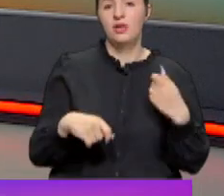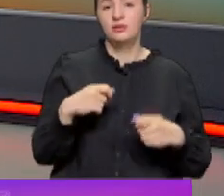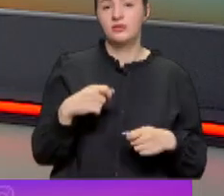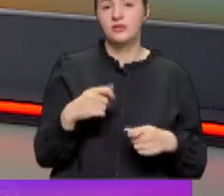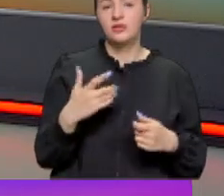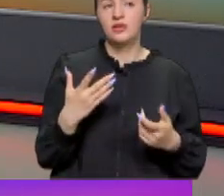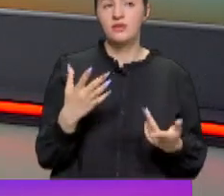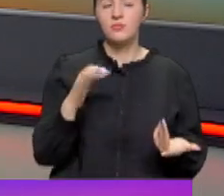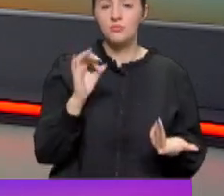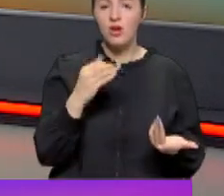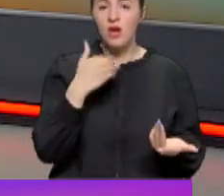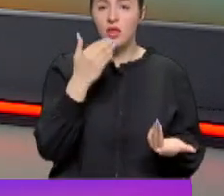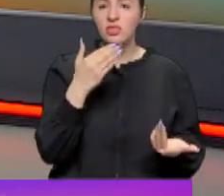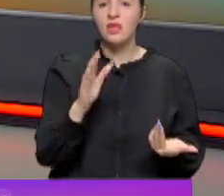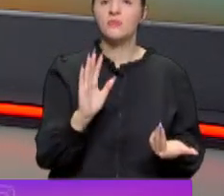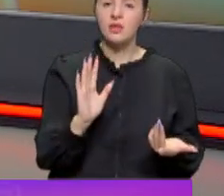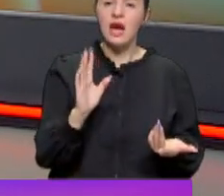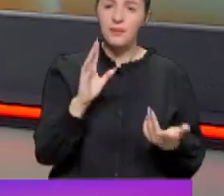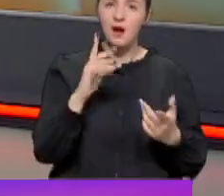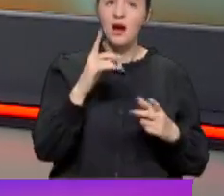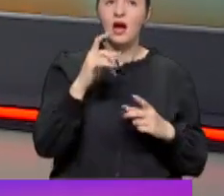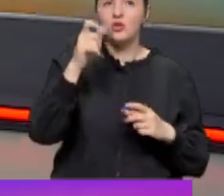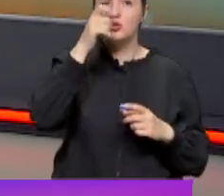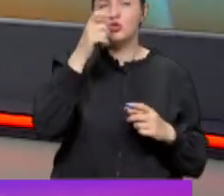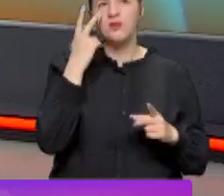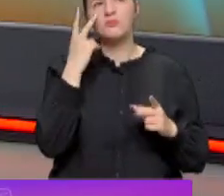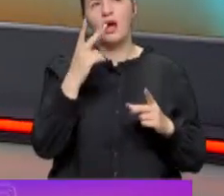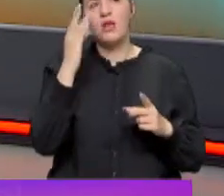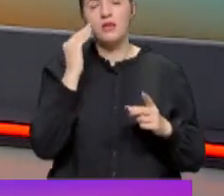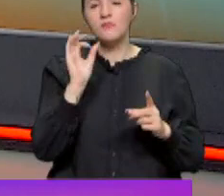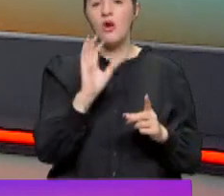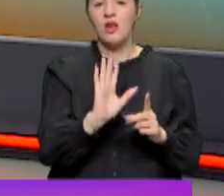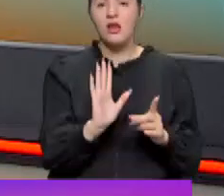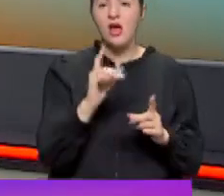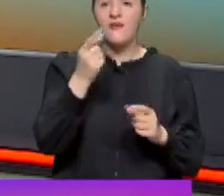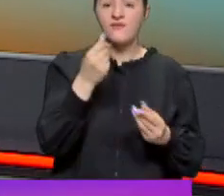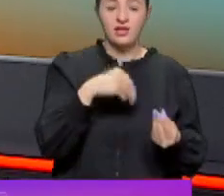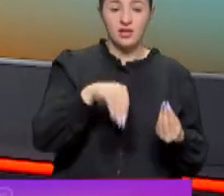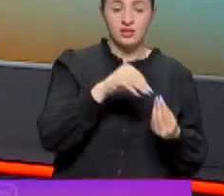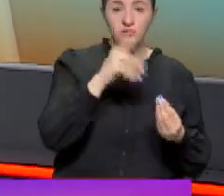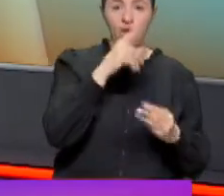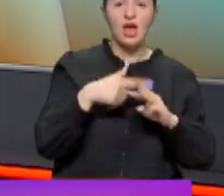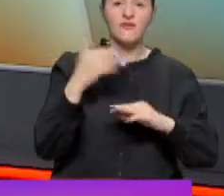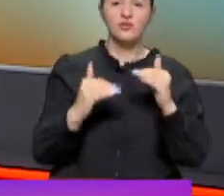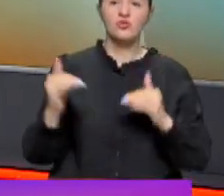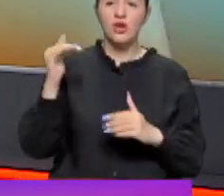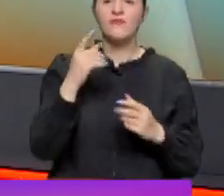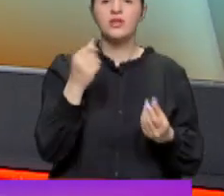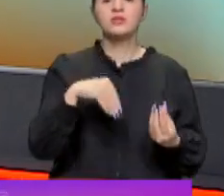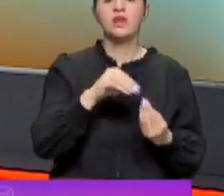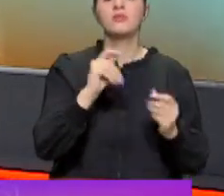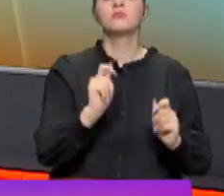Bankası yani böyle ifade etmedi ama mealen ortaya bu çıktı Fiyatlara zam yapıldığı için enflasyon yüksek Fiyatlara zam